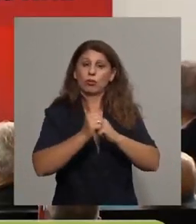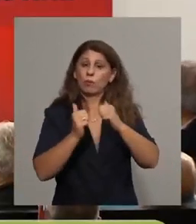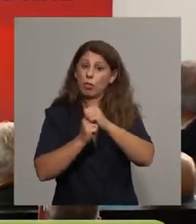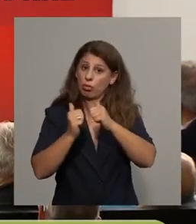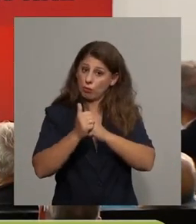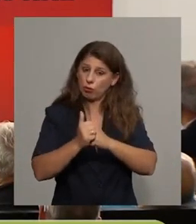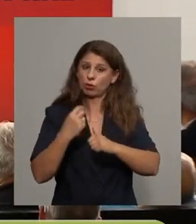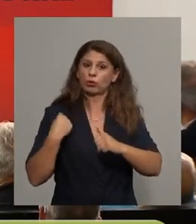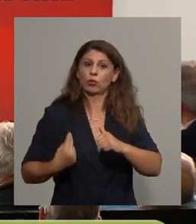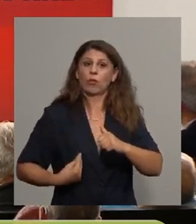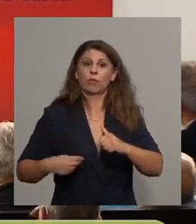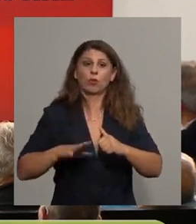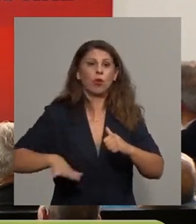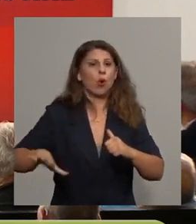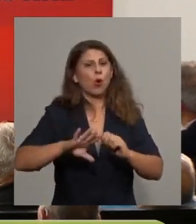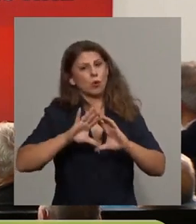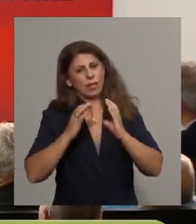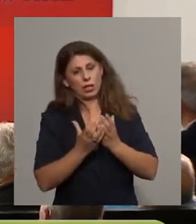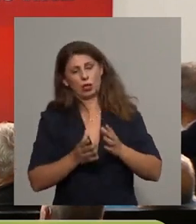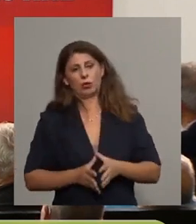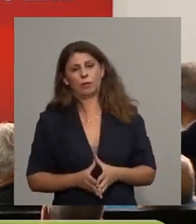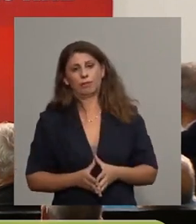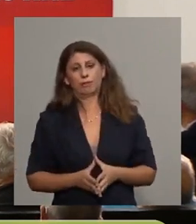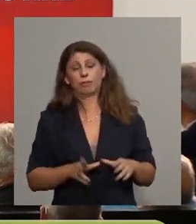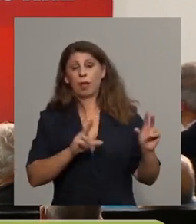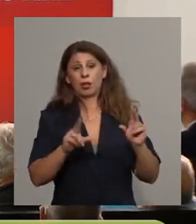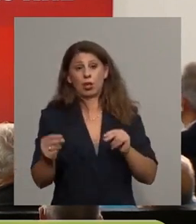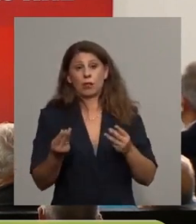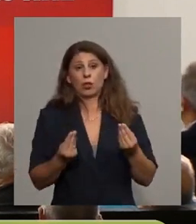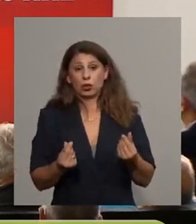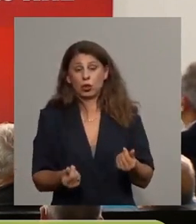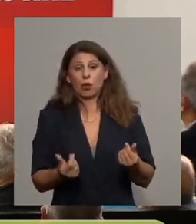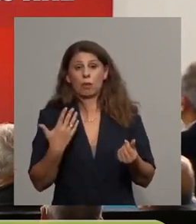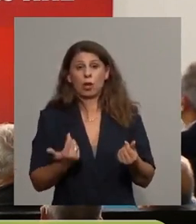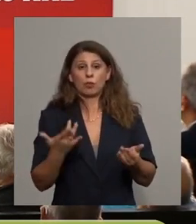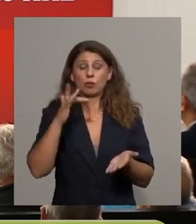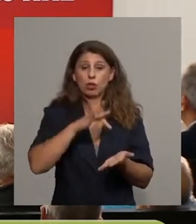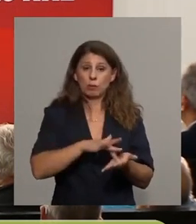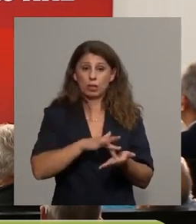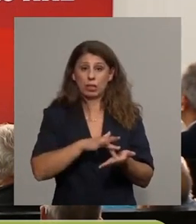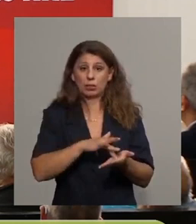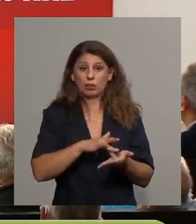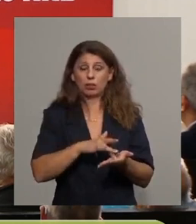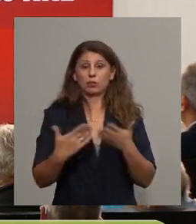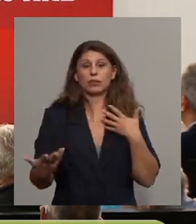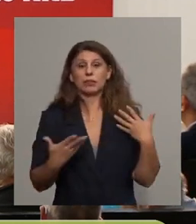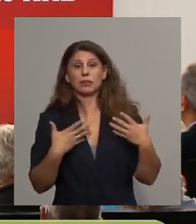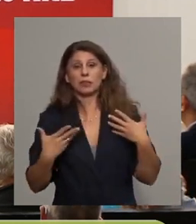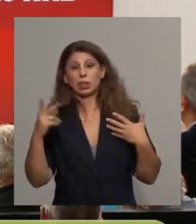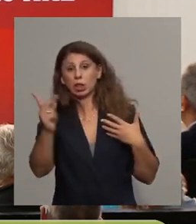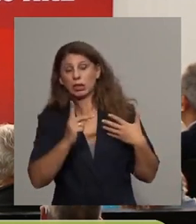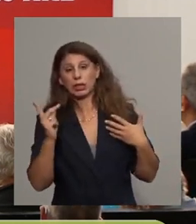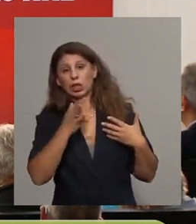υποδομών, του δημόσιου χώρου γενικότερα. Με τον ίδιο τρόπο βάζουμε στο επίκεντρο τις σύγχρονες